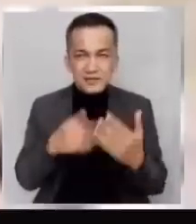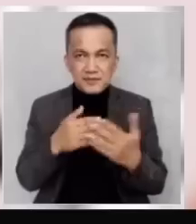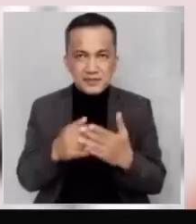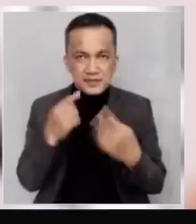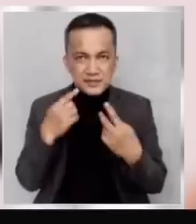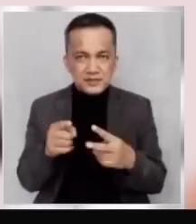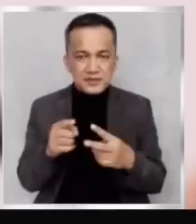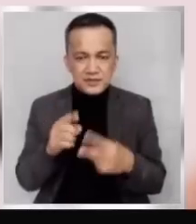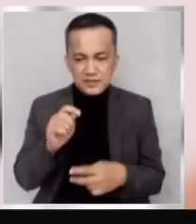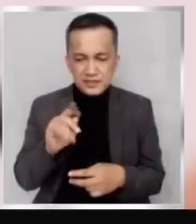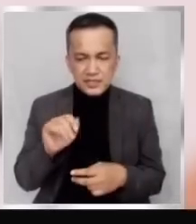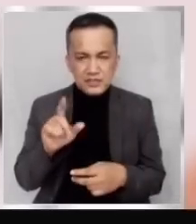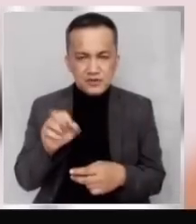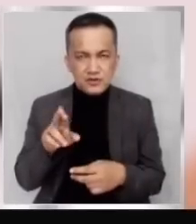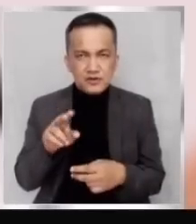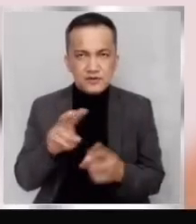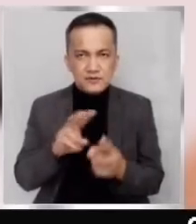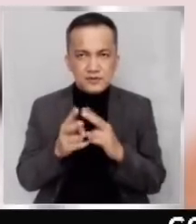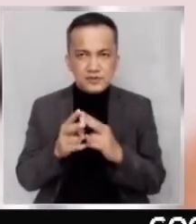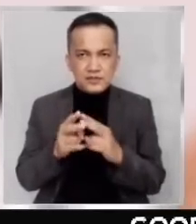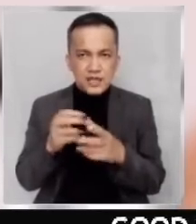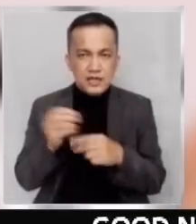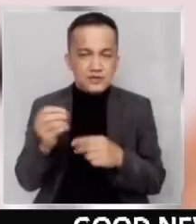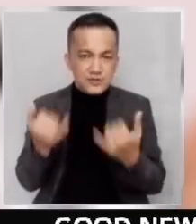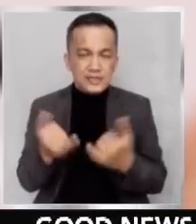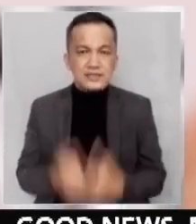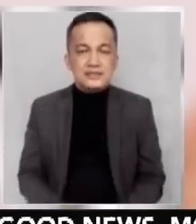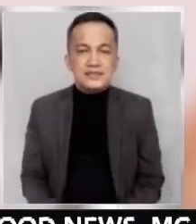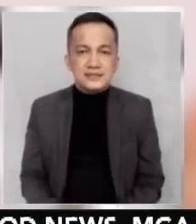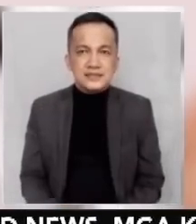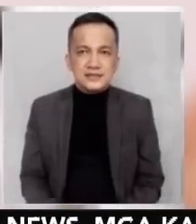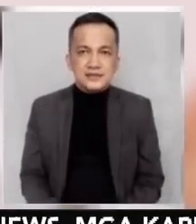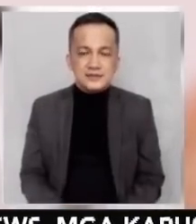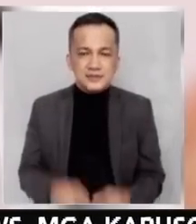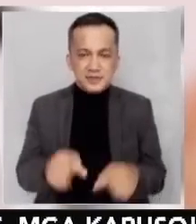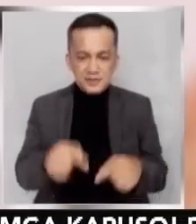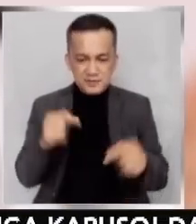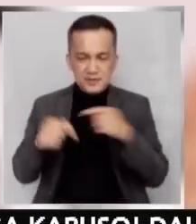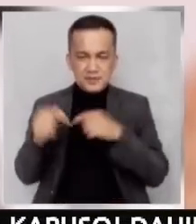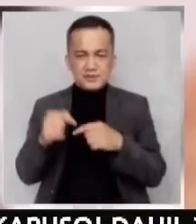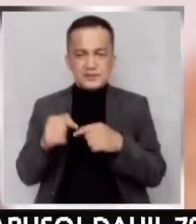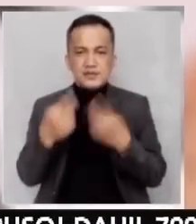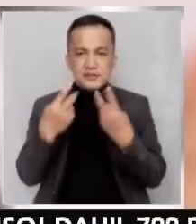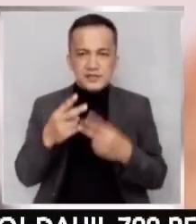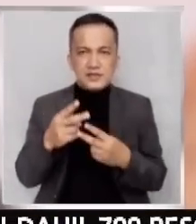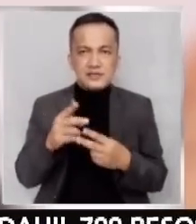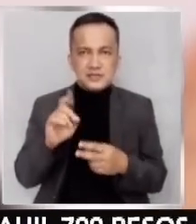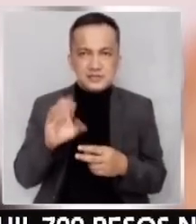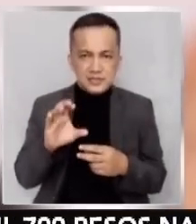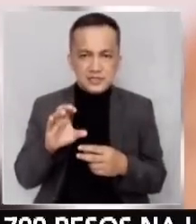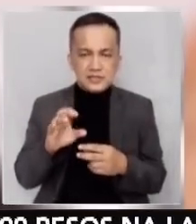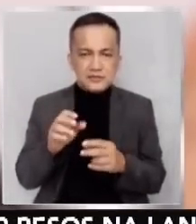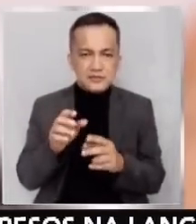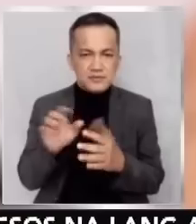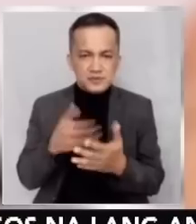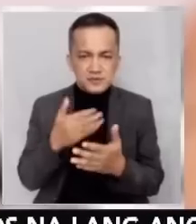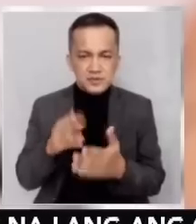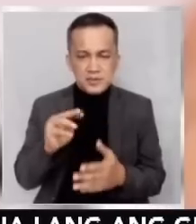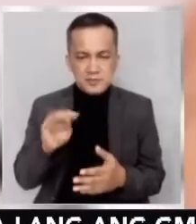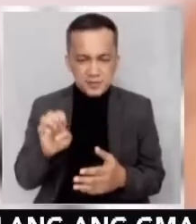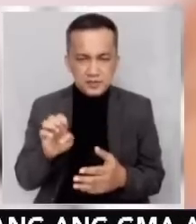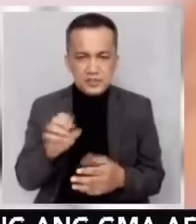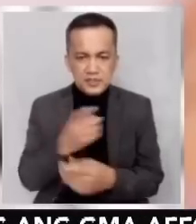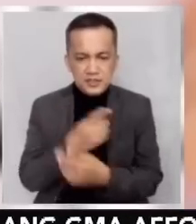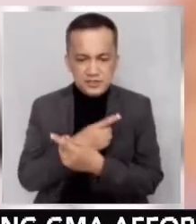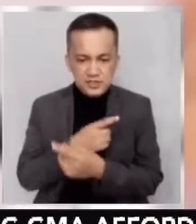Taylor's version is officially out today. Mapaback to December sa ilan sa greatest hits ni Taylor gaya ng Mine, Dear John